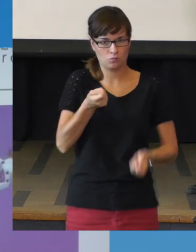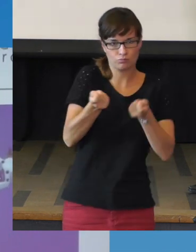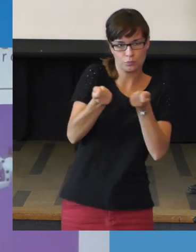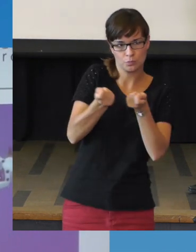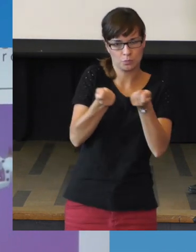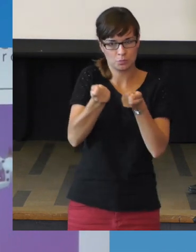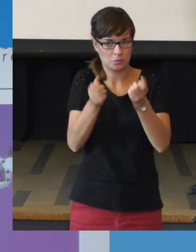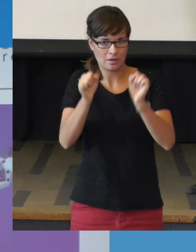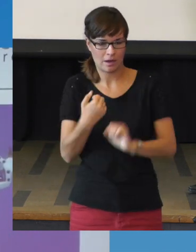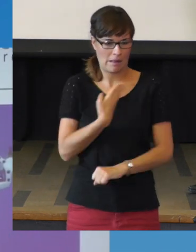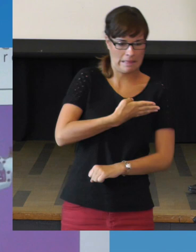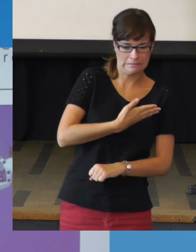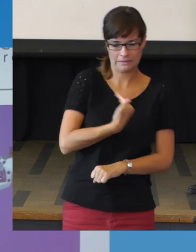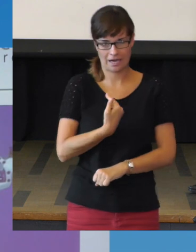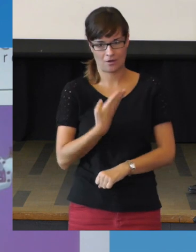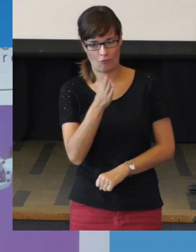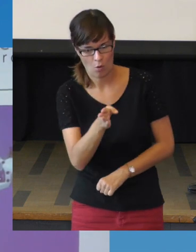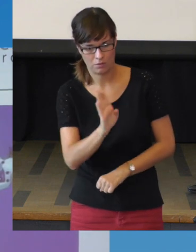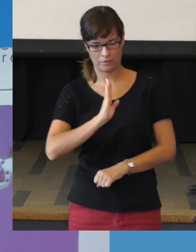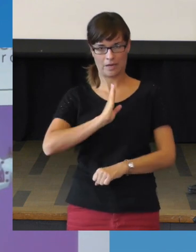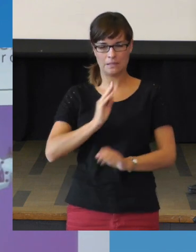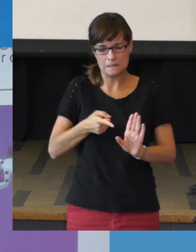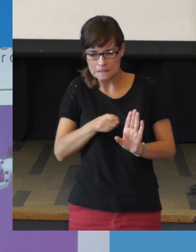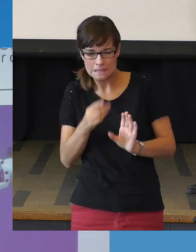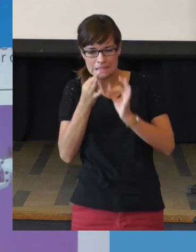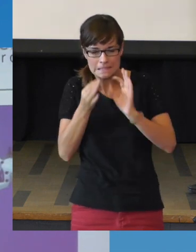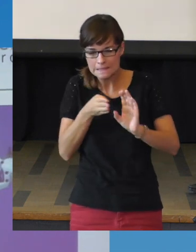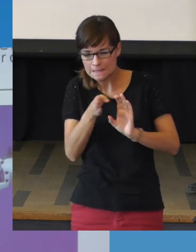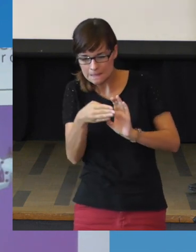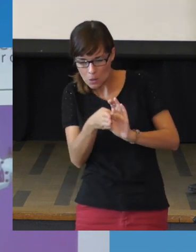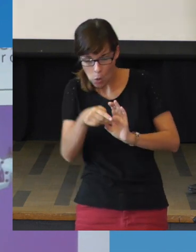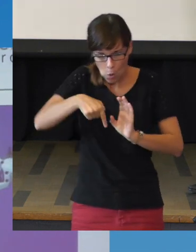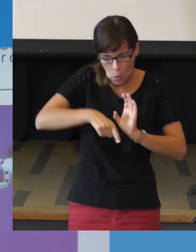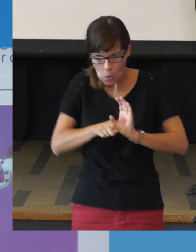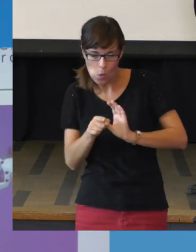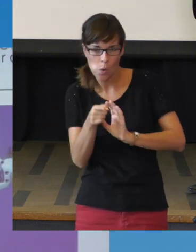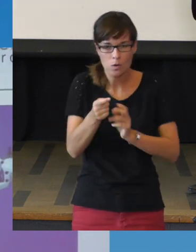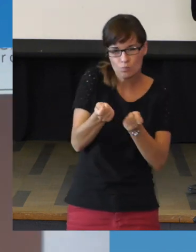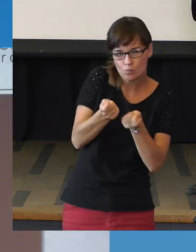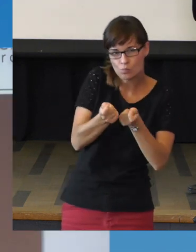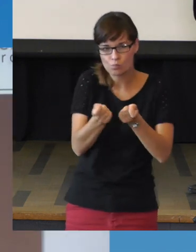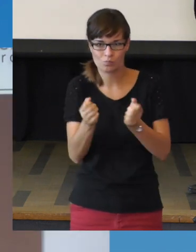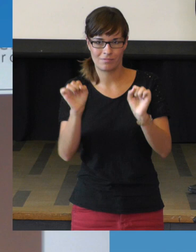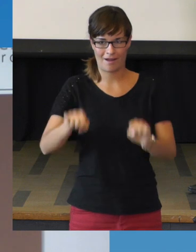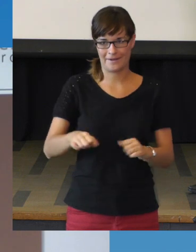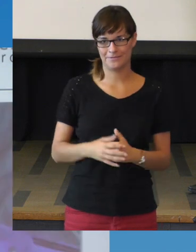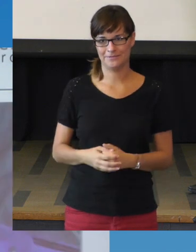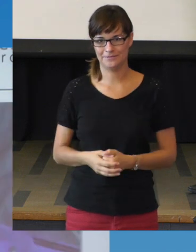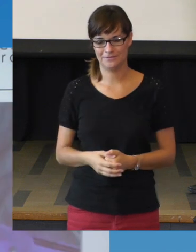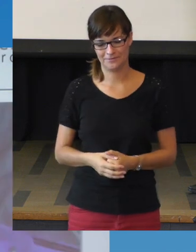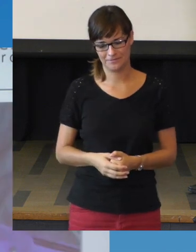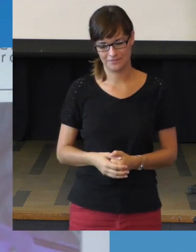nach lateral oder nach medial, sodass wir genau den Clip einrichten können, wohin der Clip gesteuert werden muss. Und